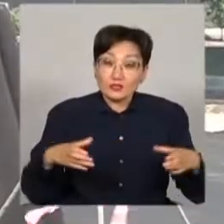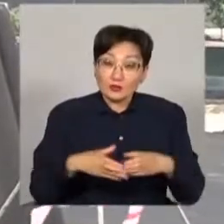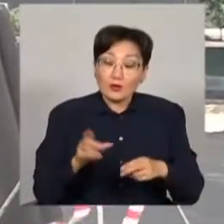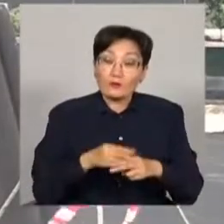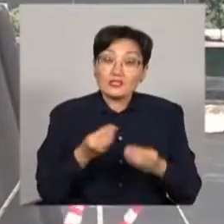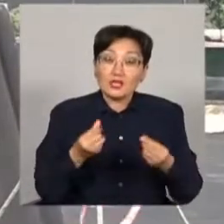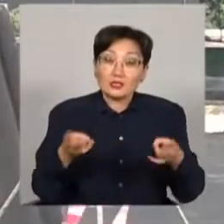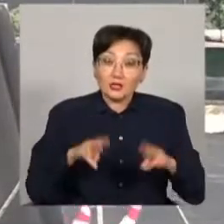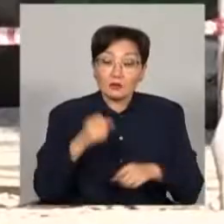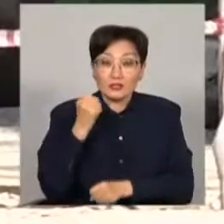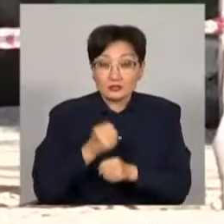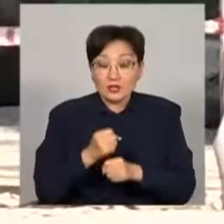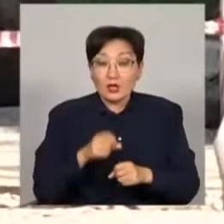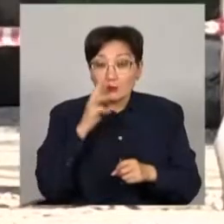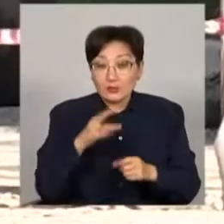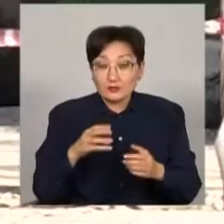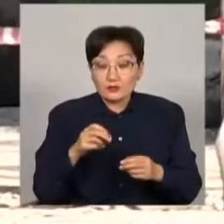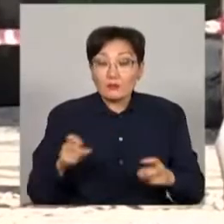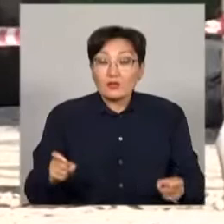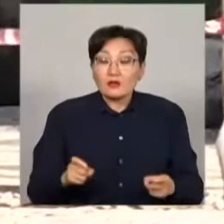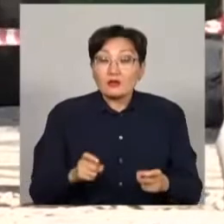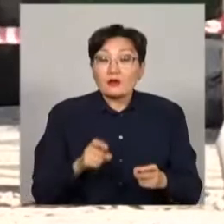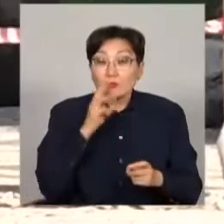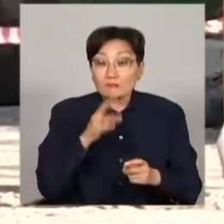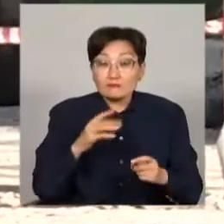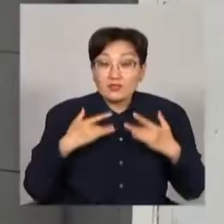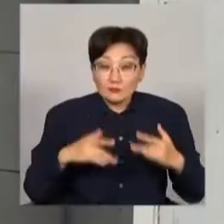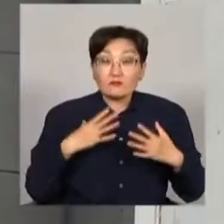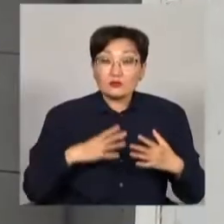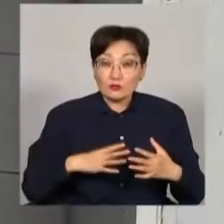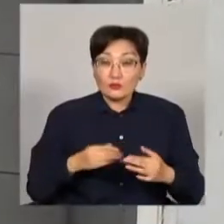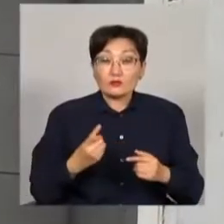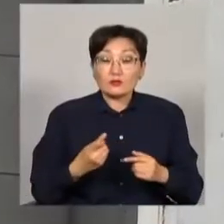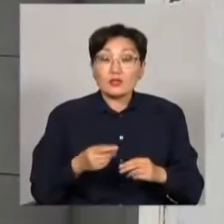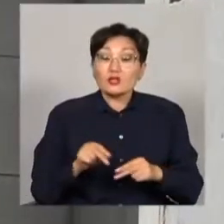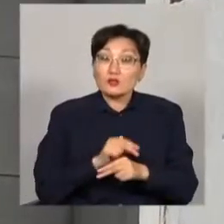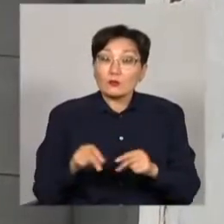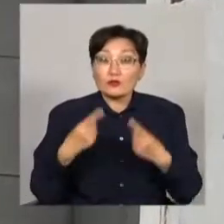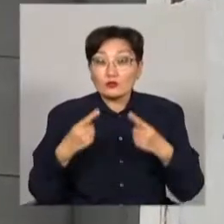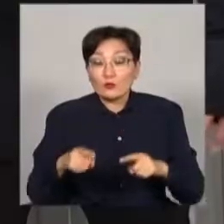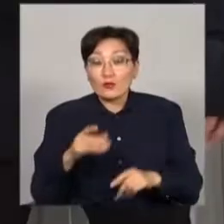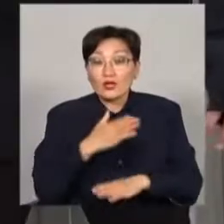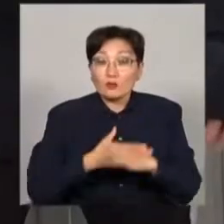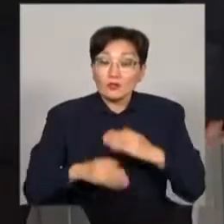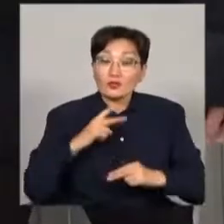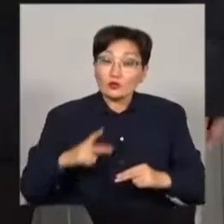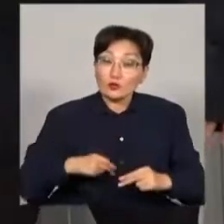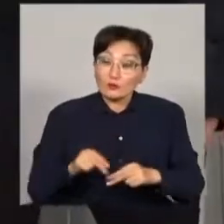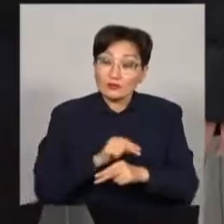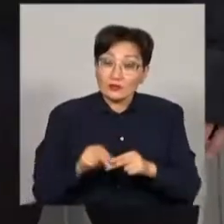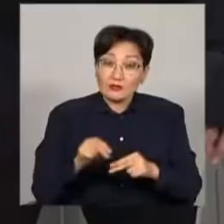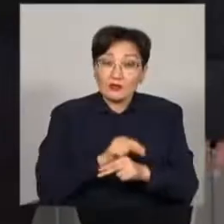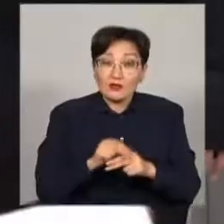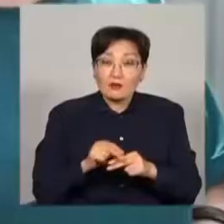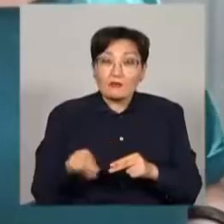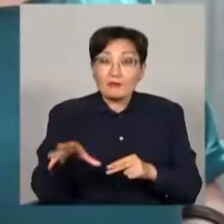ақшасыз қалдық деген жігіттер еңбекақымызды даулап шығуға мәжбүр болдық дейді. Өйткені бірі емделемін деп, енді бірі мүгедек қызын емдетемін деп елдің әр